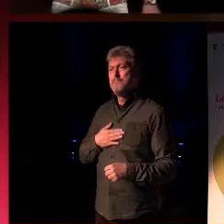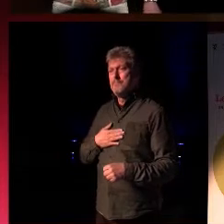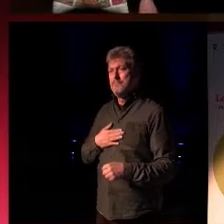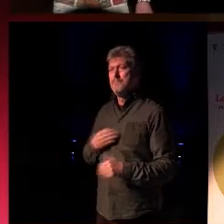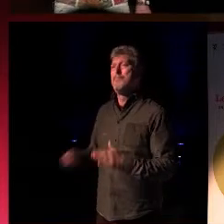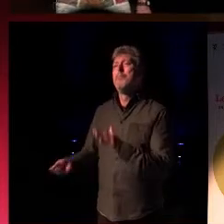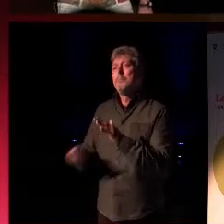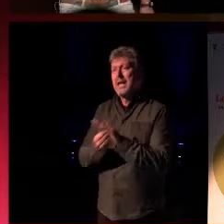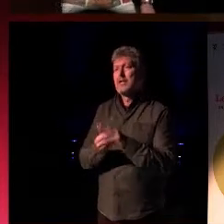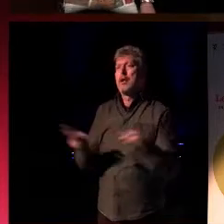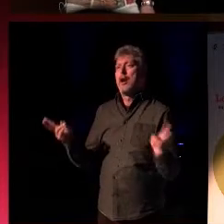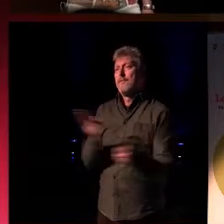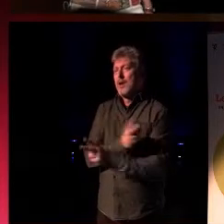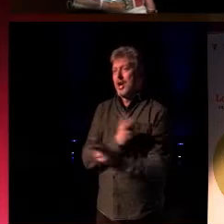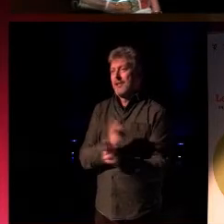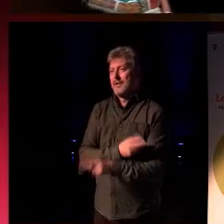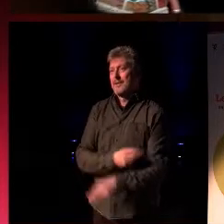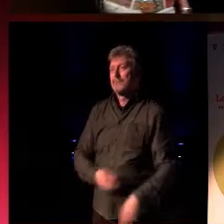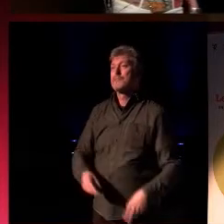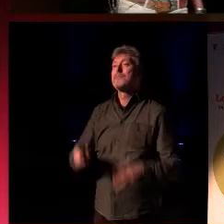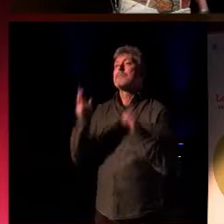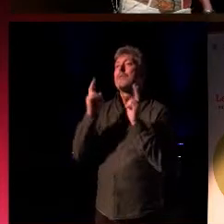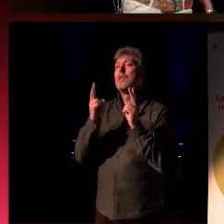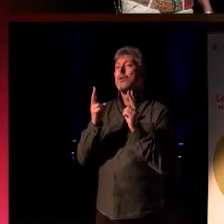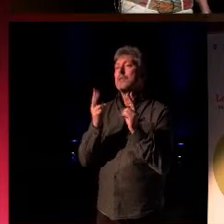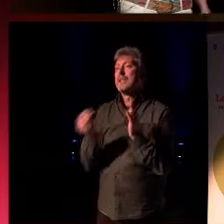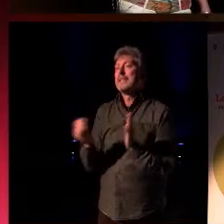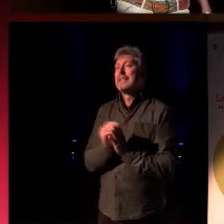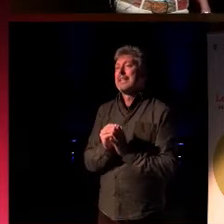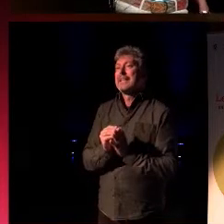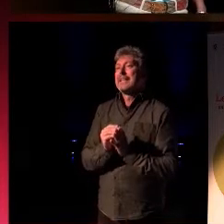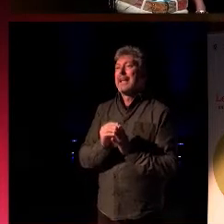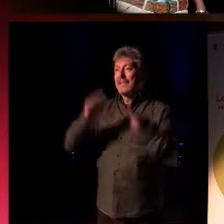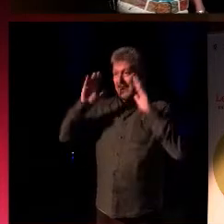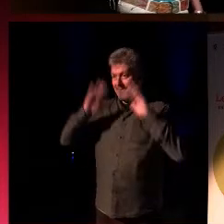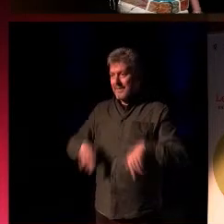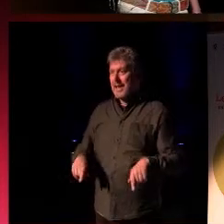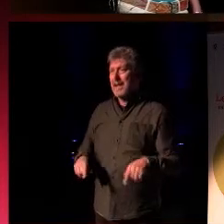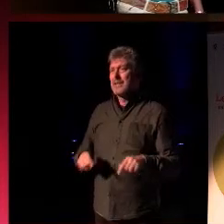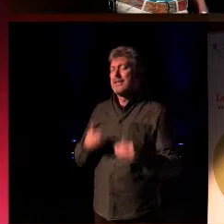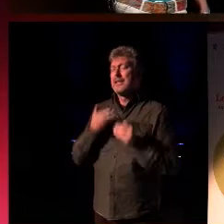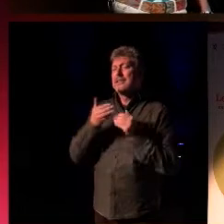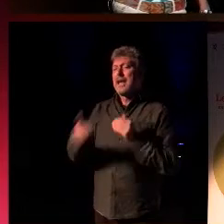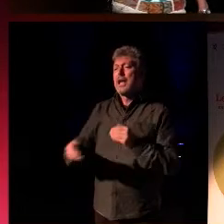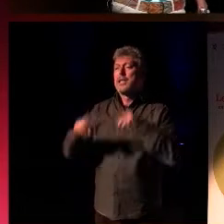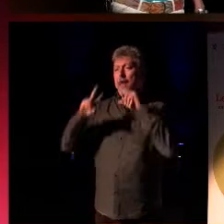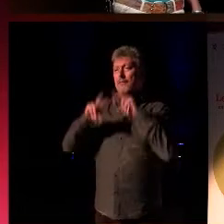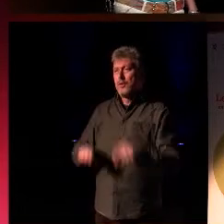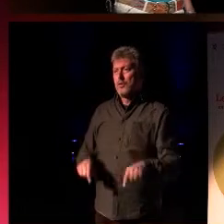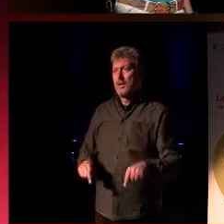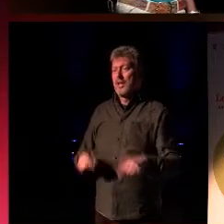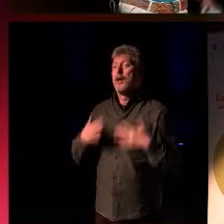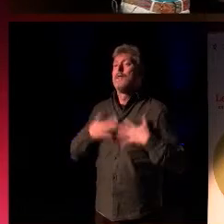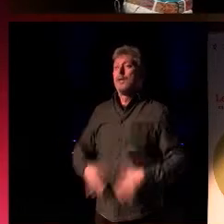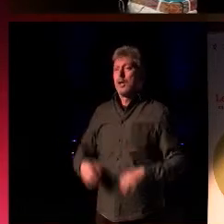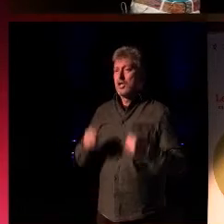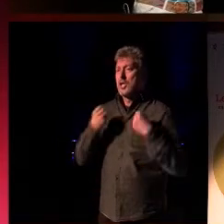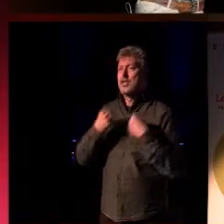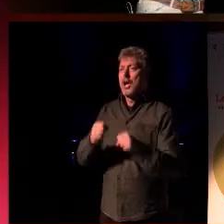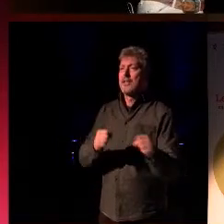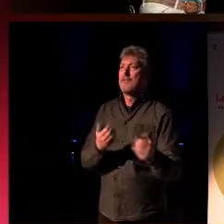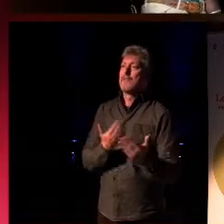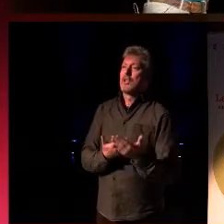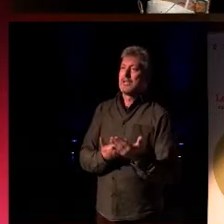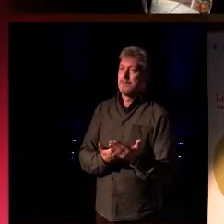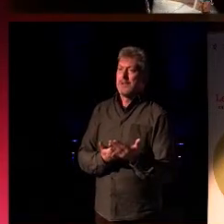på. I tillegg så vet vi jo også nå, med senere forskning, at fysisk aktivitet, for